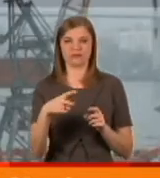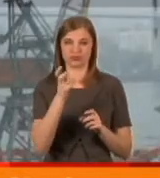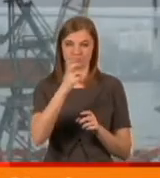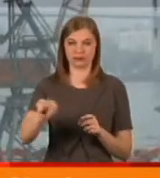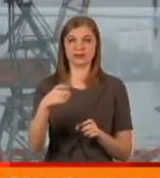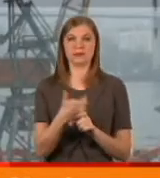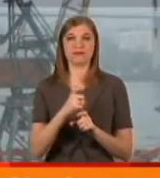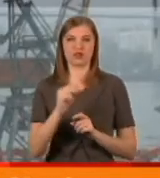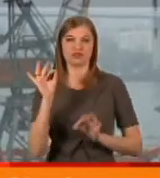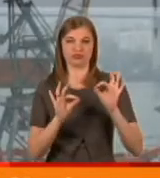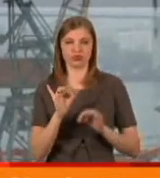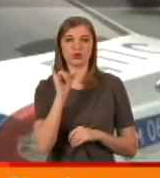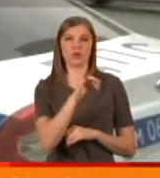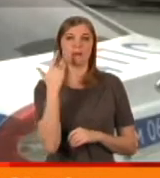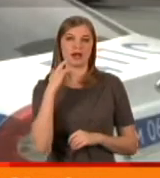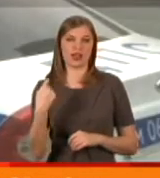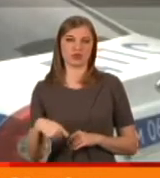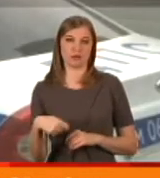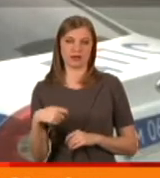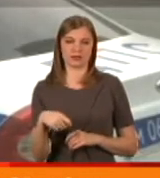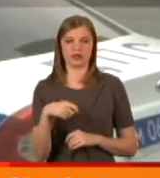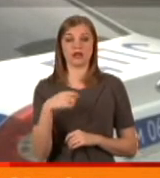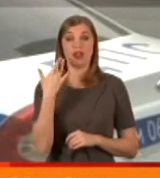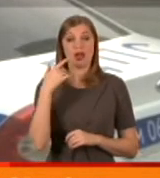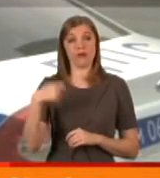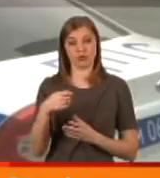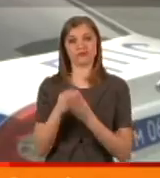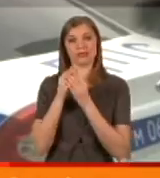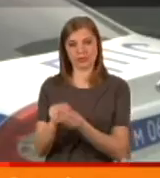виторгувати більше преференцій в американського президента. Дональд Трамп